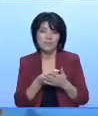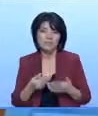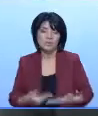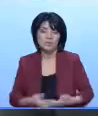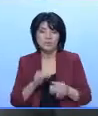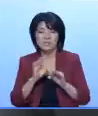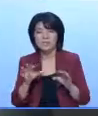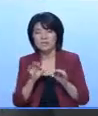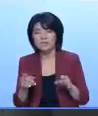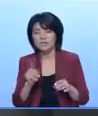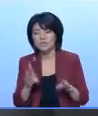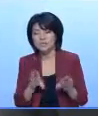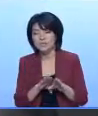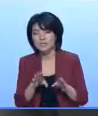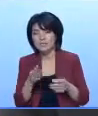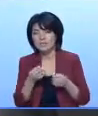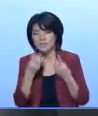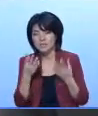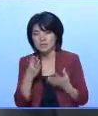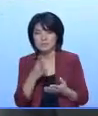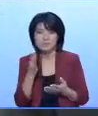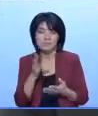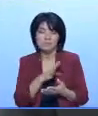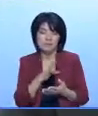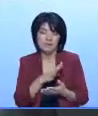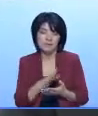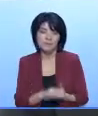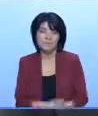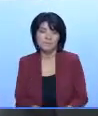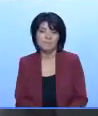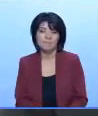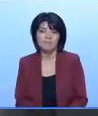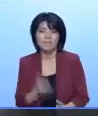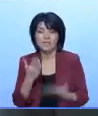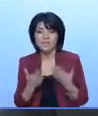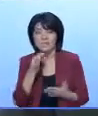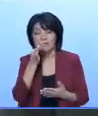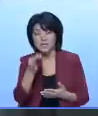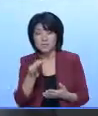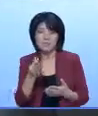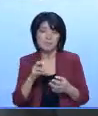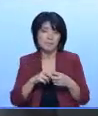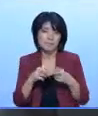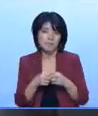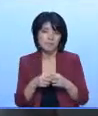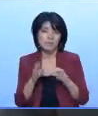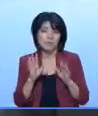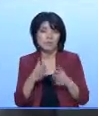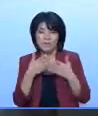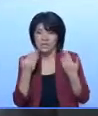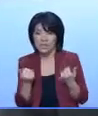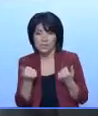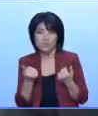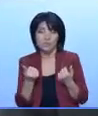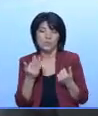айтады. Жалпы мына Павлодар облысының спортшыларын айтып кетсек, жағдайлары жақсы. Мына команда общий рейтинг, Қазақстанда общий рейтинг